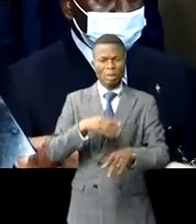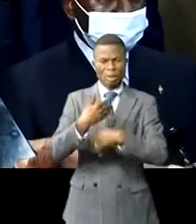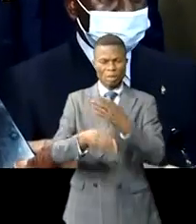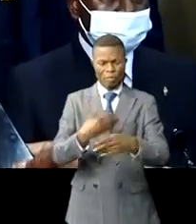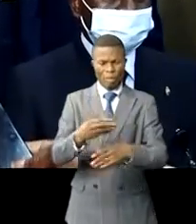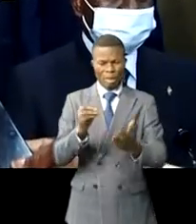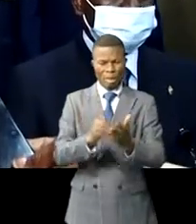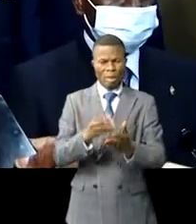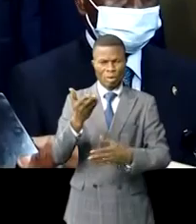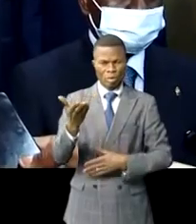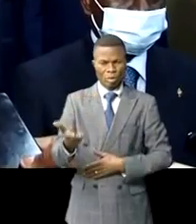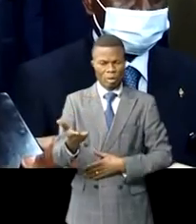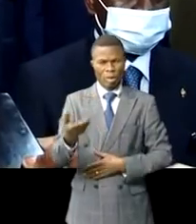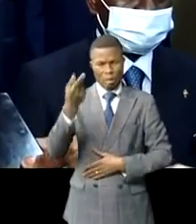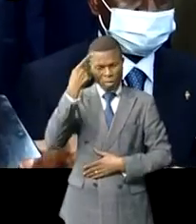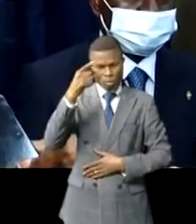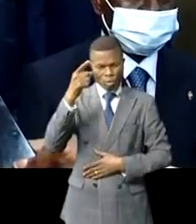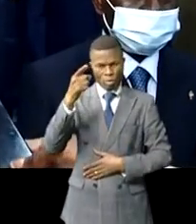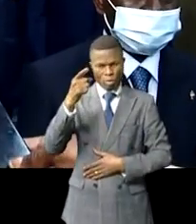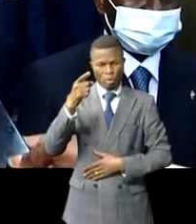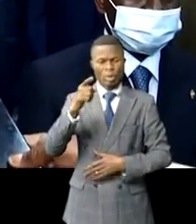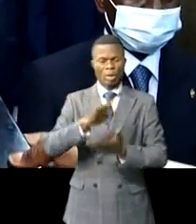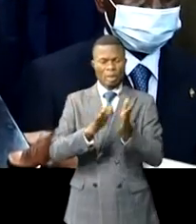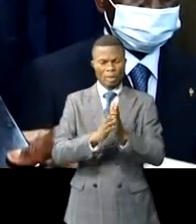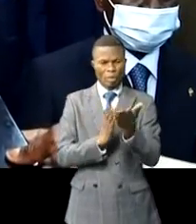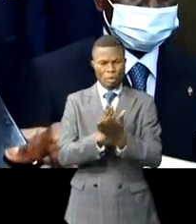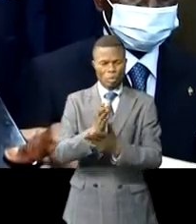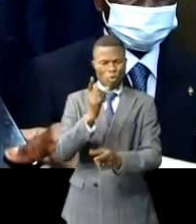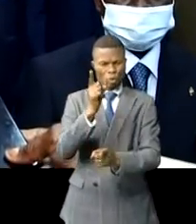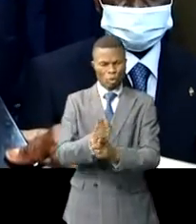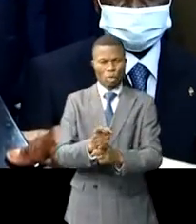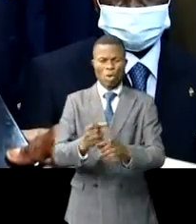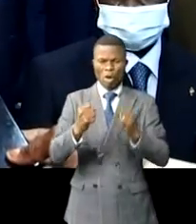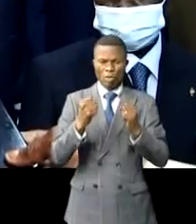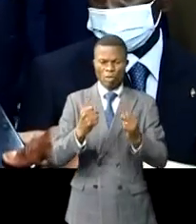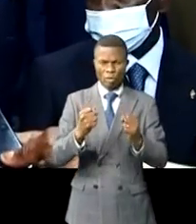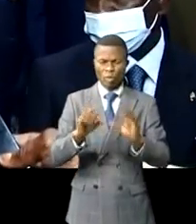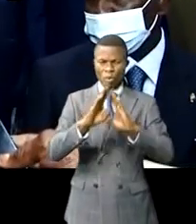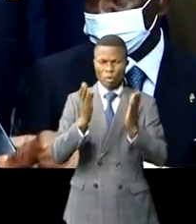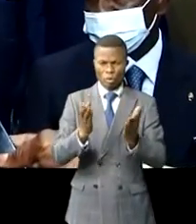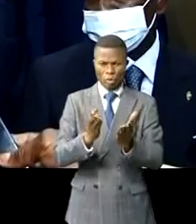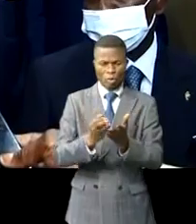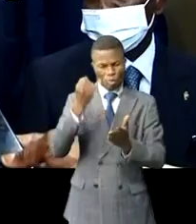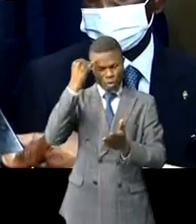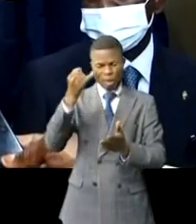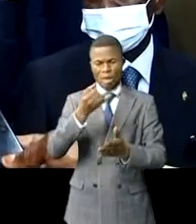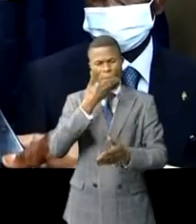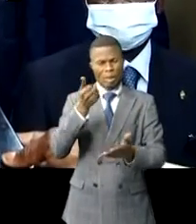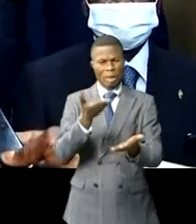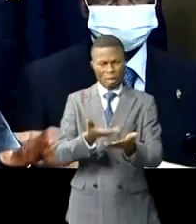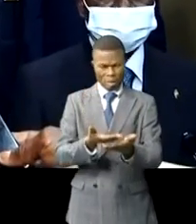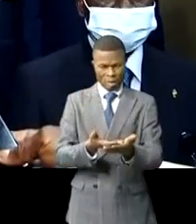encore rendre plus crédible, plus solide grâce à ces initiatives comme ça.